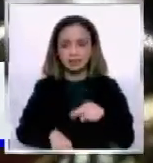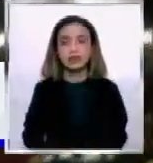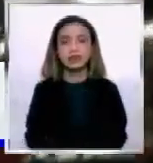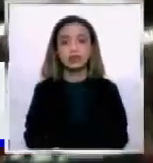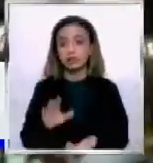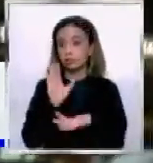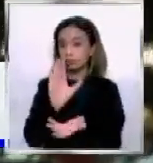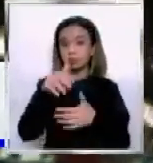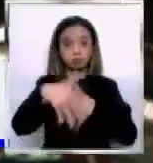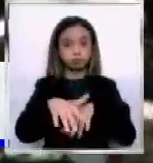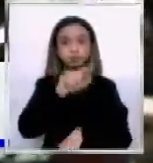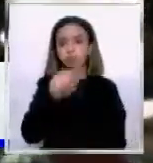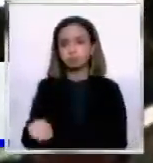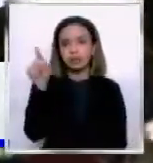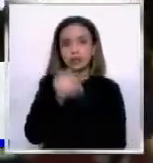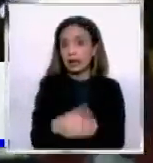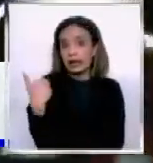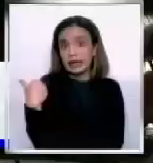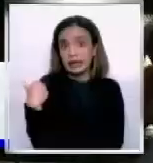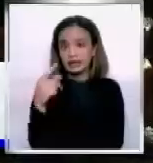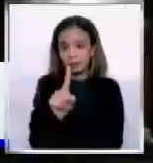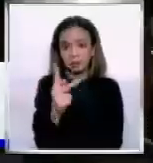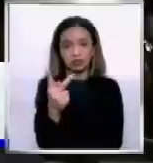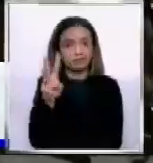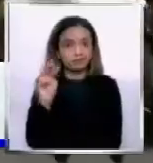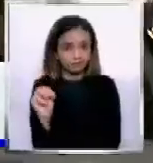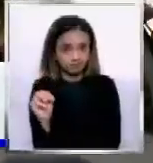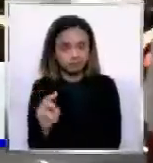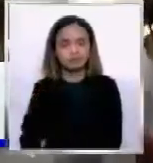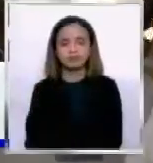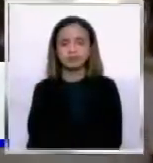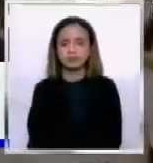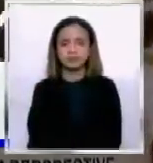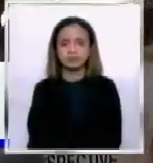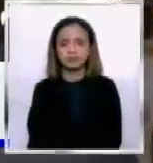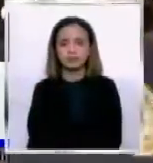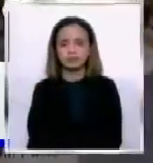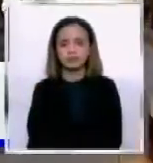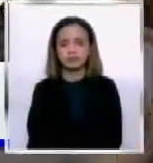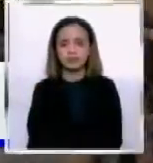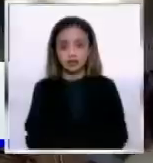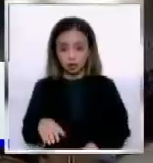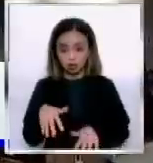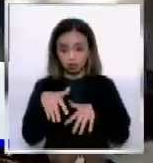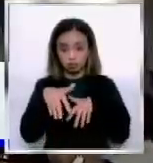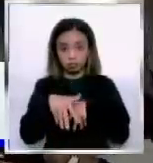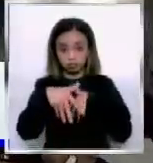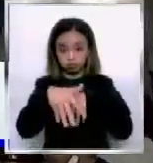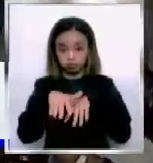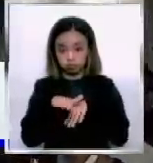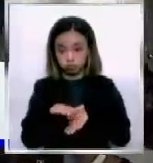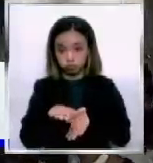motorcade, wala pang isang kilometro ang itinatakbo nito. Hinarangan yung ating daraanan, kung kaya